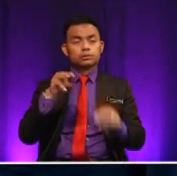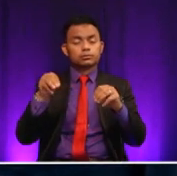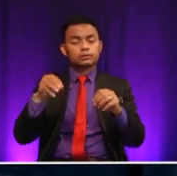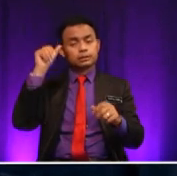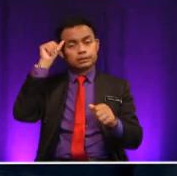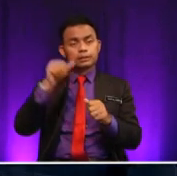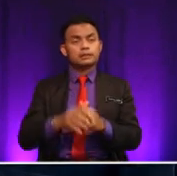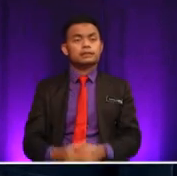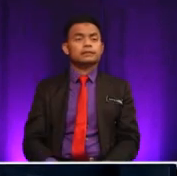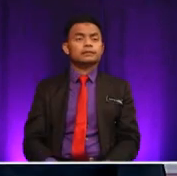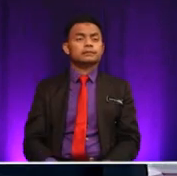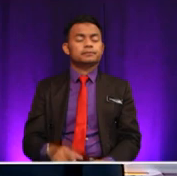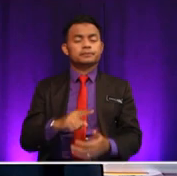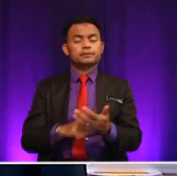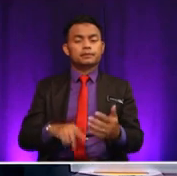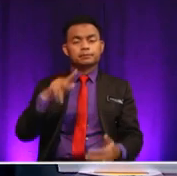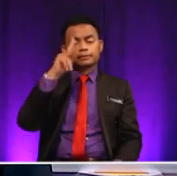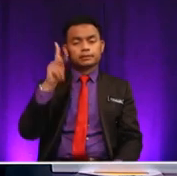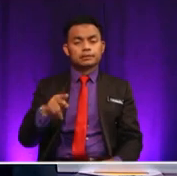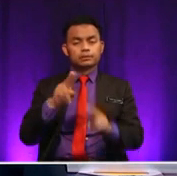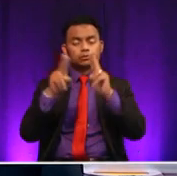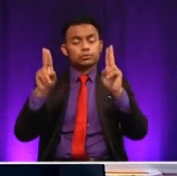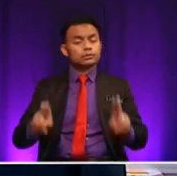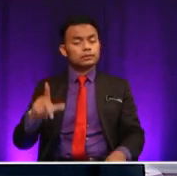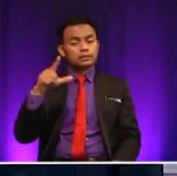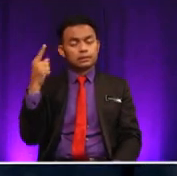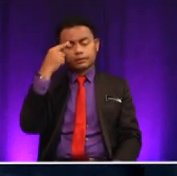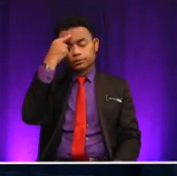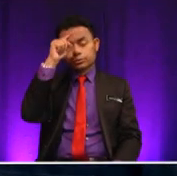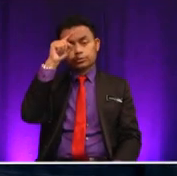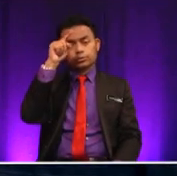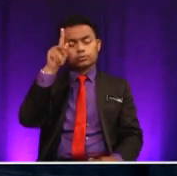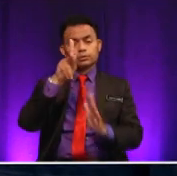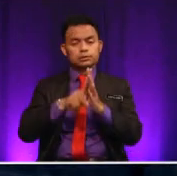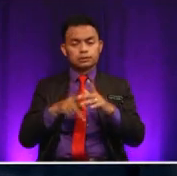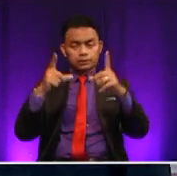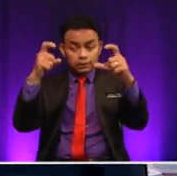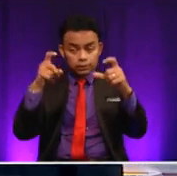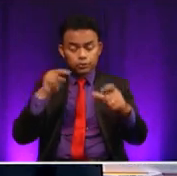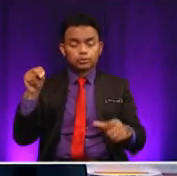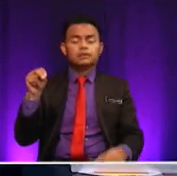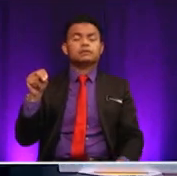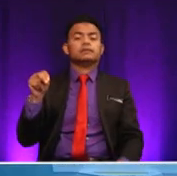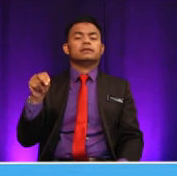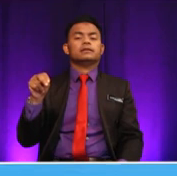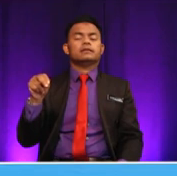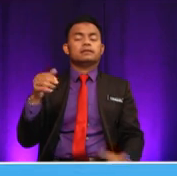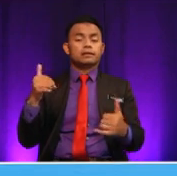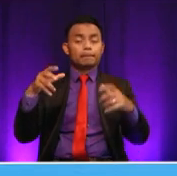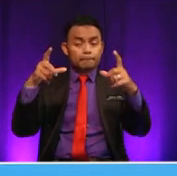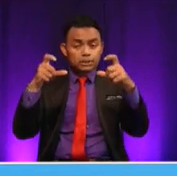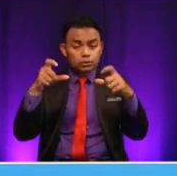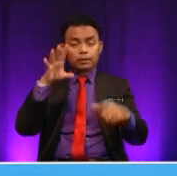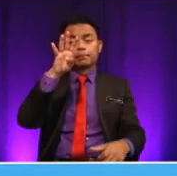so apa udah lain untuk kelajuan adalah pecut 40 meter kalau tadi pecut 30 meter jadi untuk